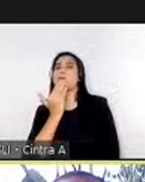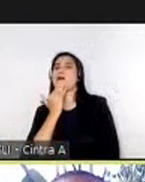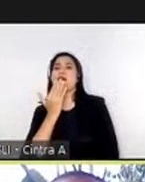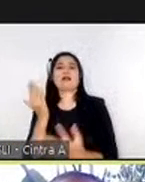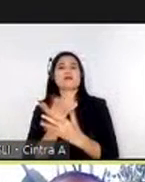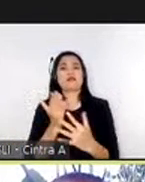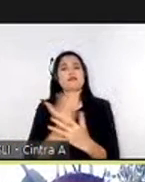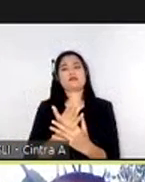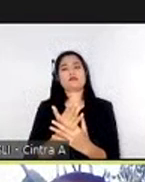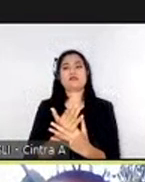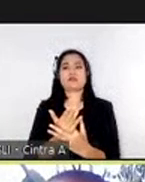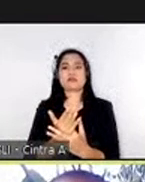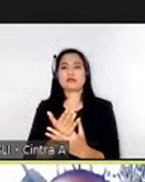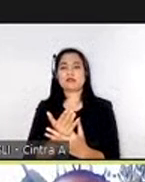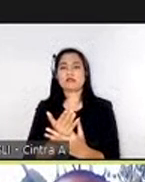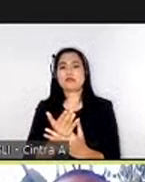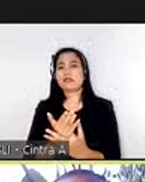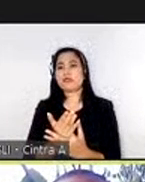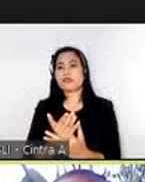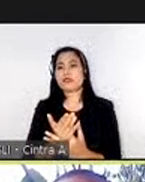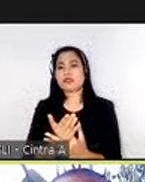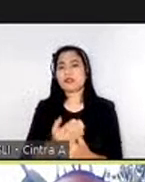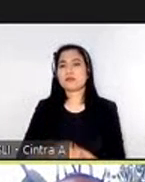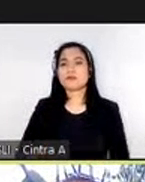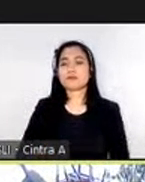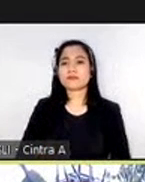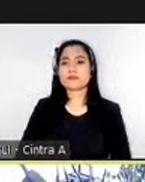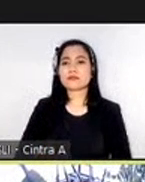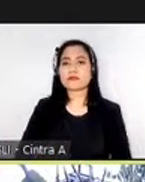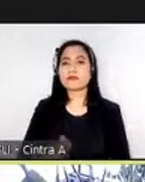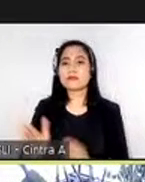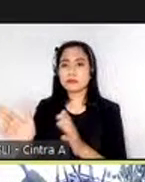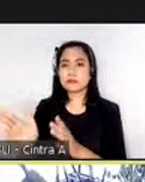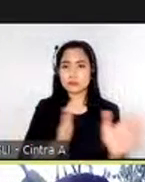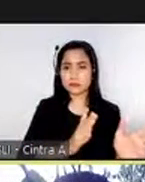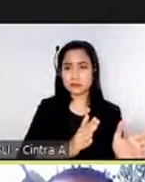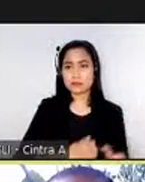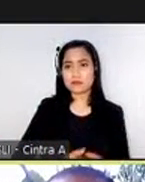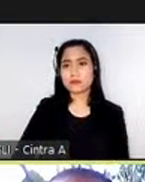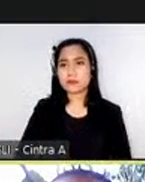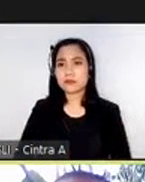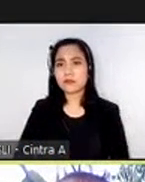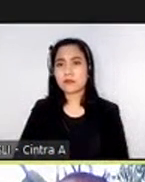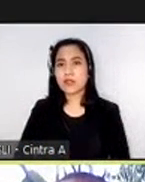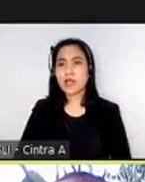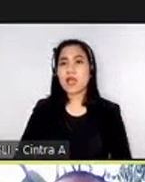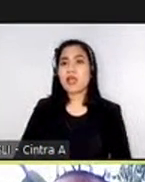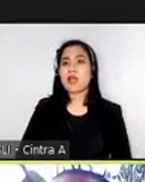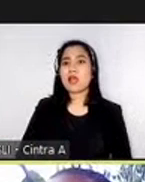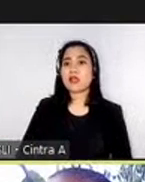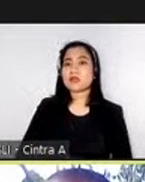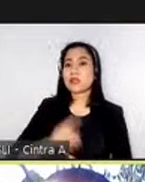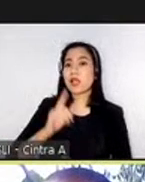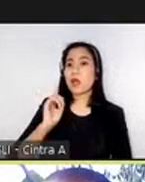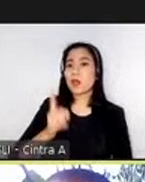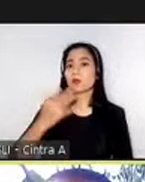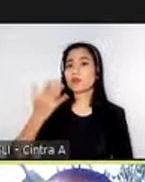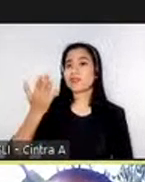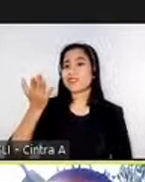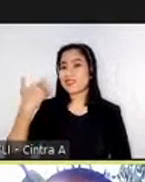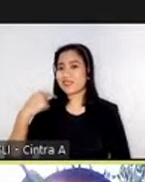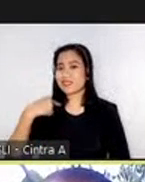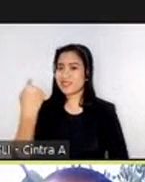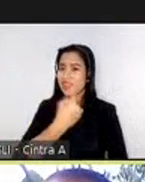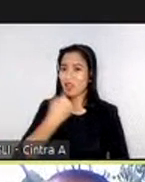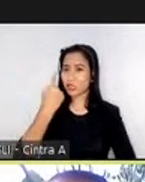kait eh itu itu catatannya slide berikutnya Jadi kalau ee tadi kita diskusi